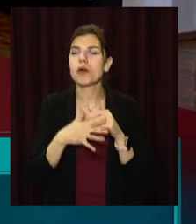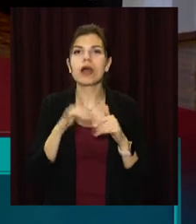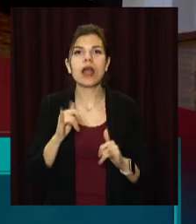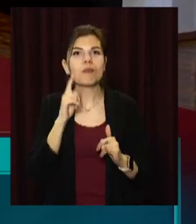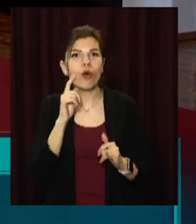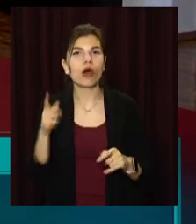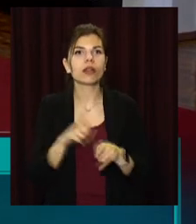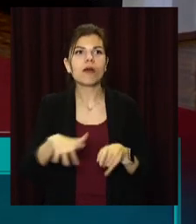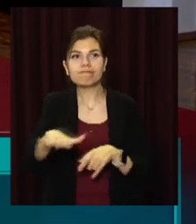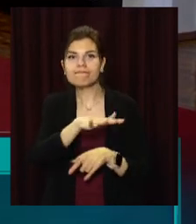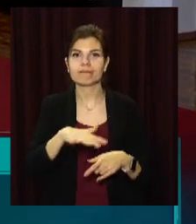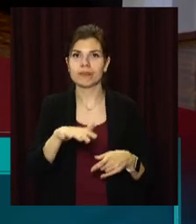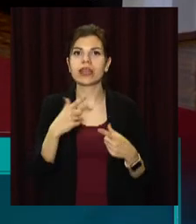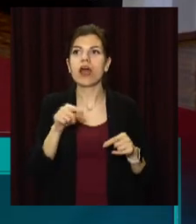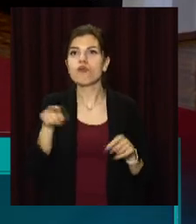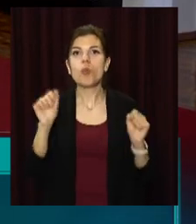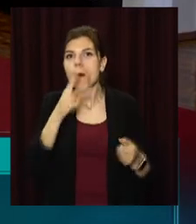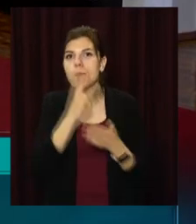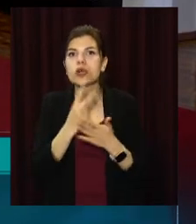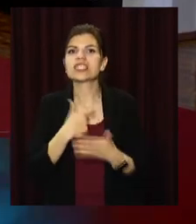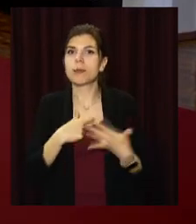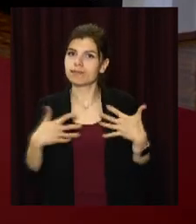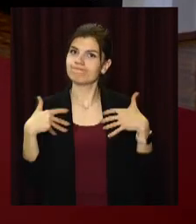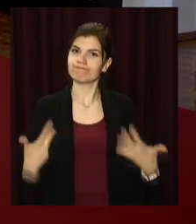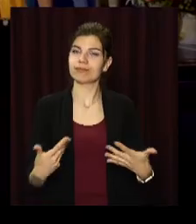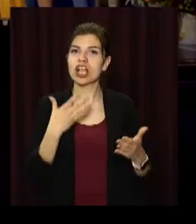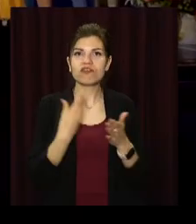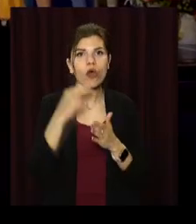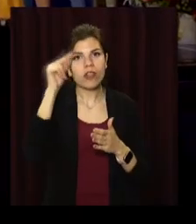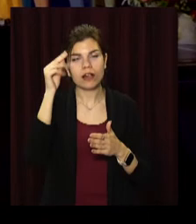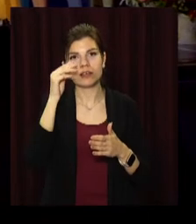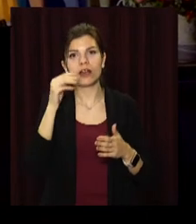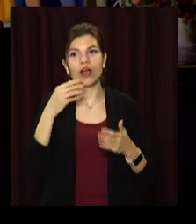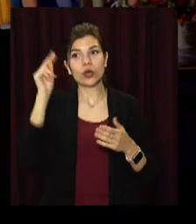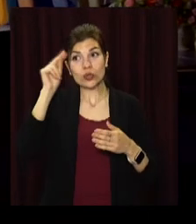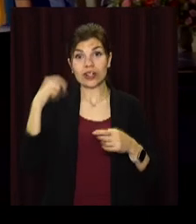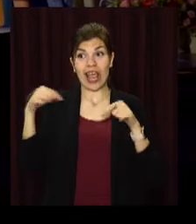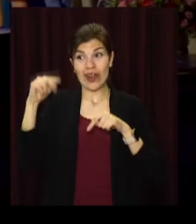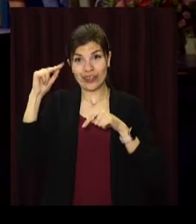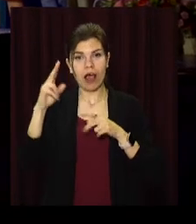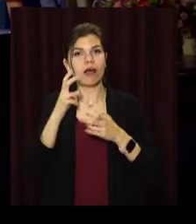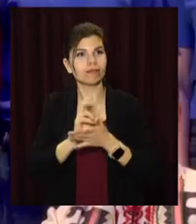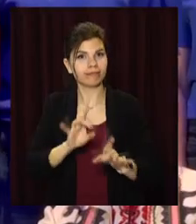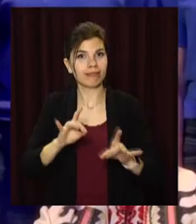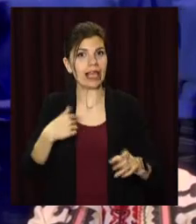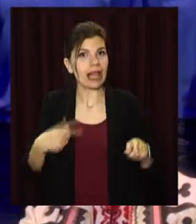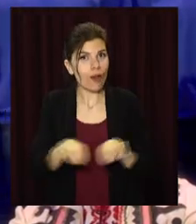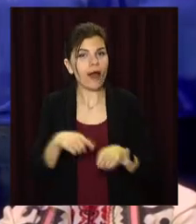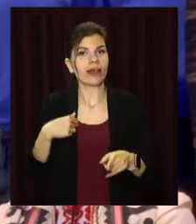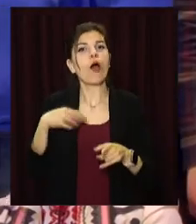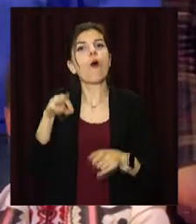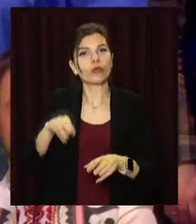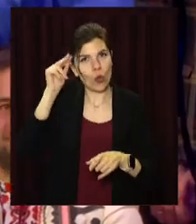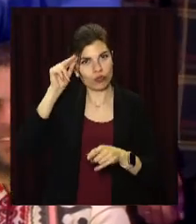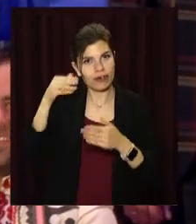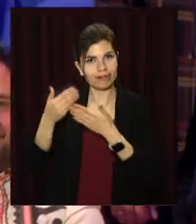майданчик, де вони можуть показати себе, презентувати свої навчальні заклади. «Студвесну», обіцяють організатори, проведуть і наступного року. Та